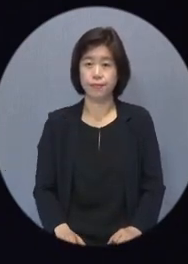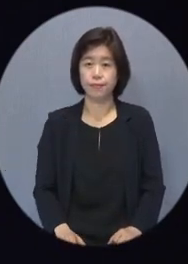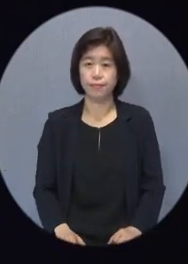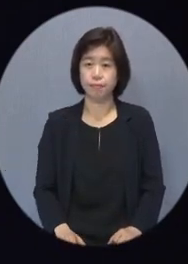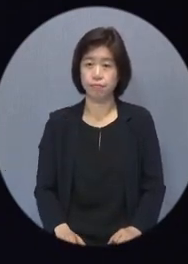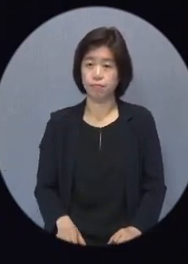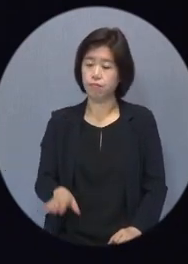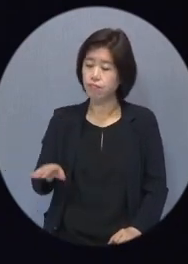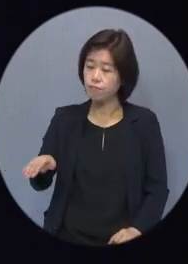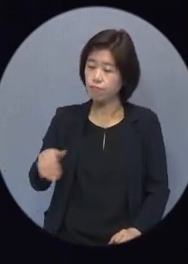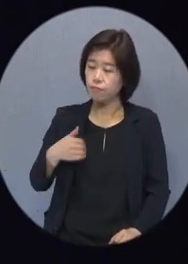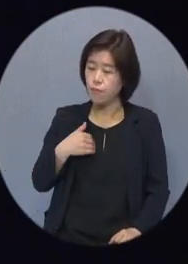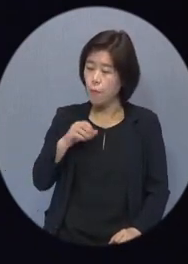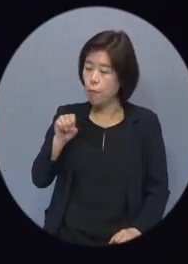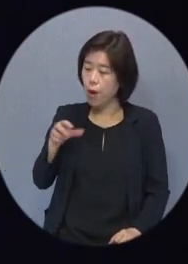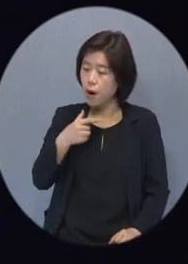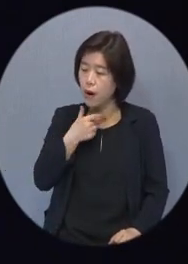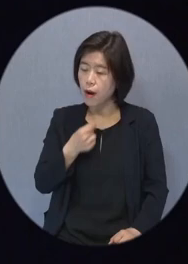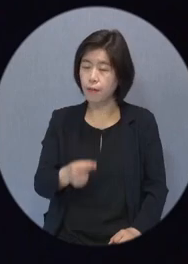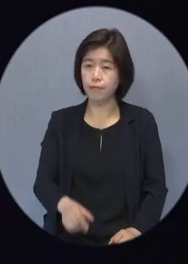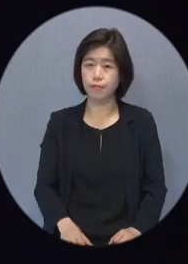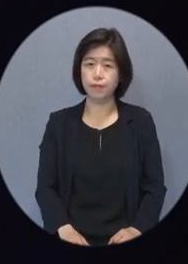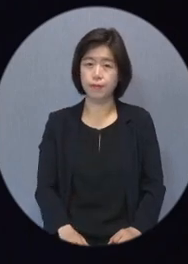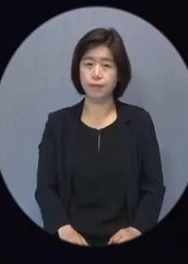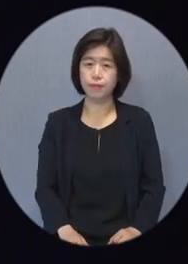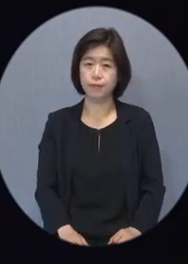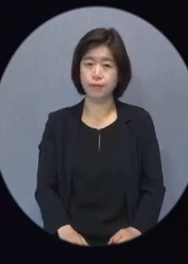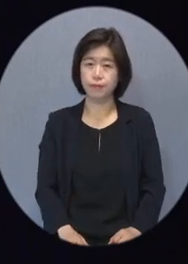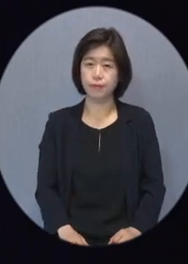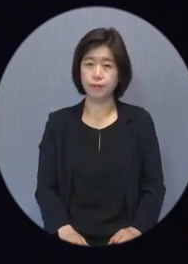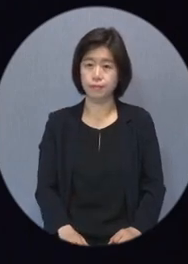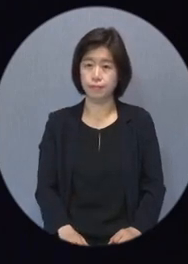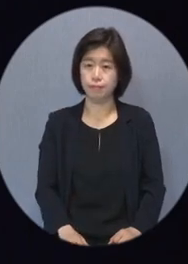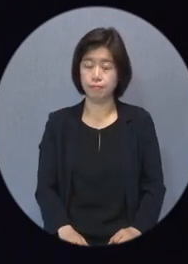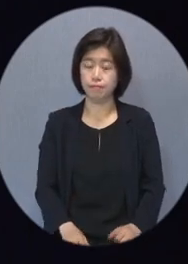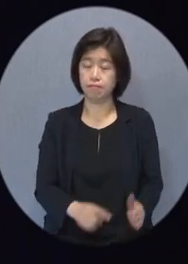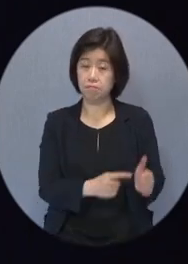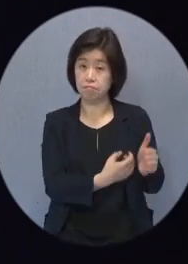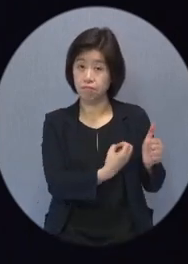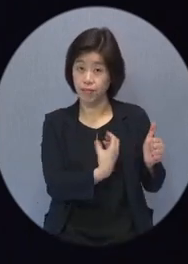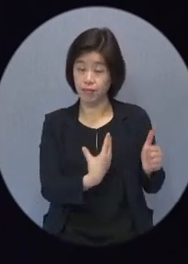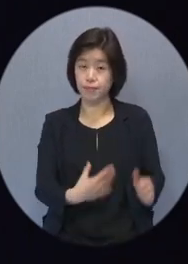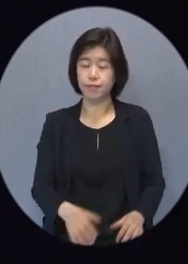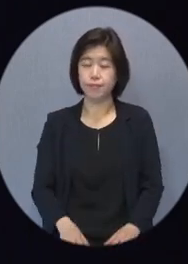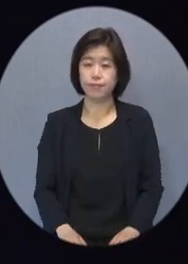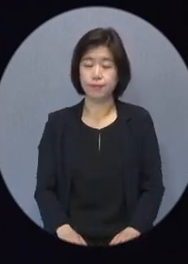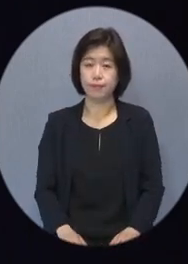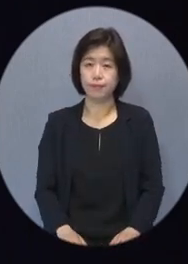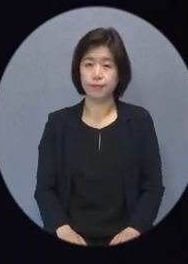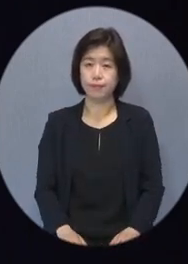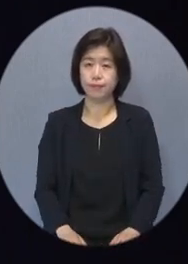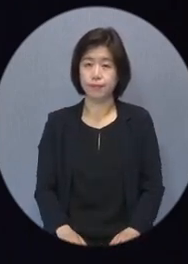너에게 해주고 싶은 말이 있어. 그 애가 말했다.